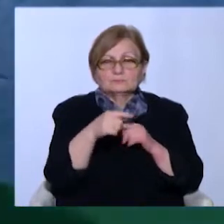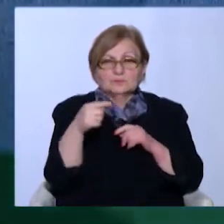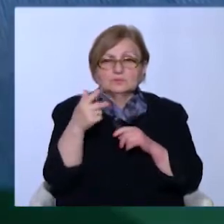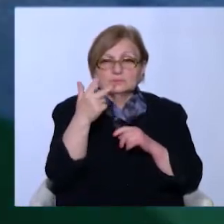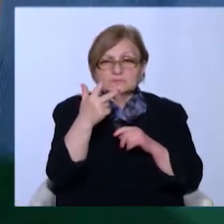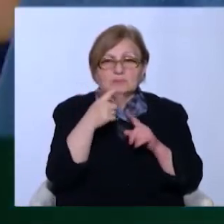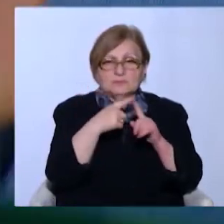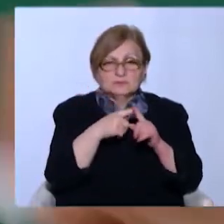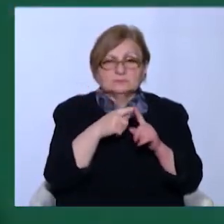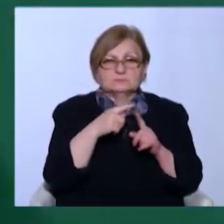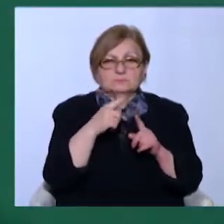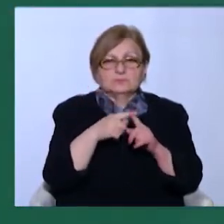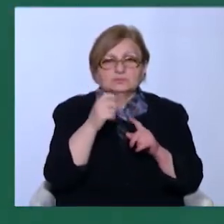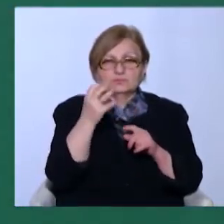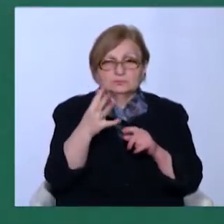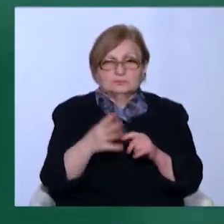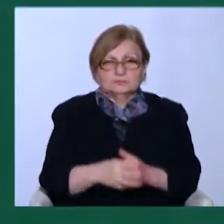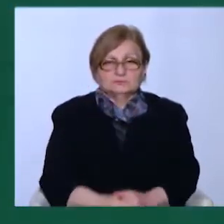-3x+14.